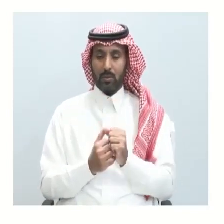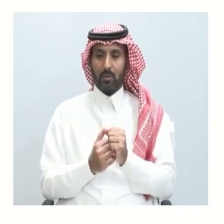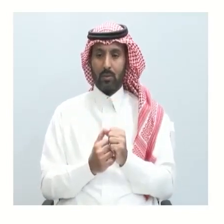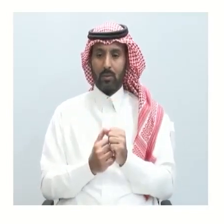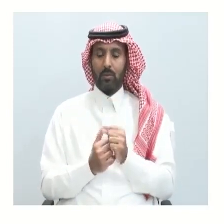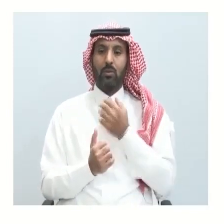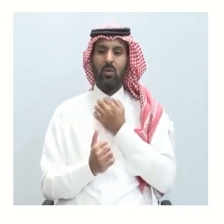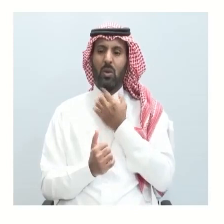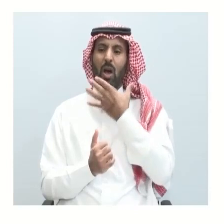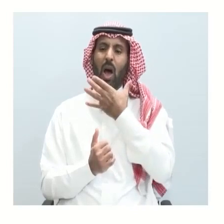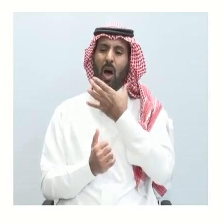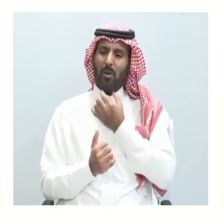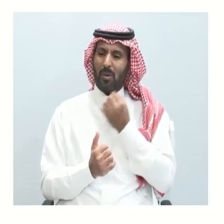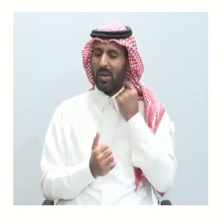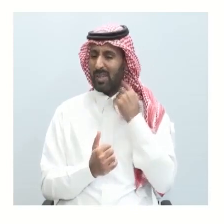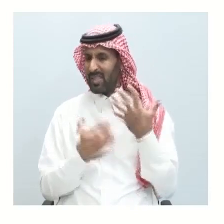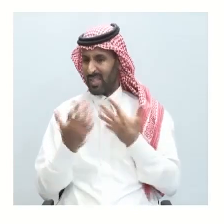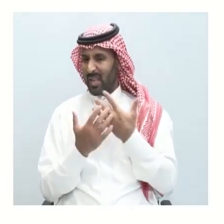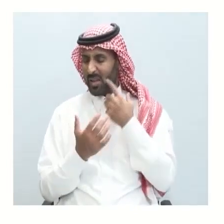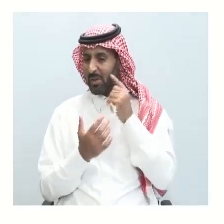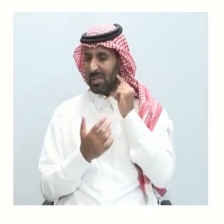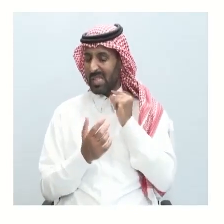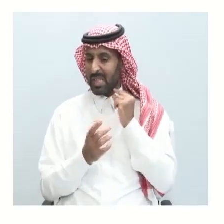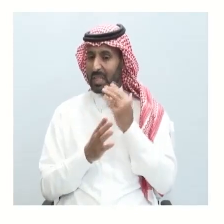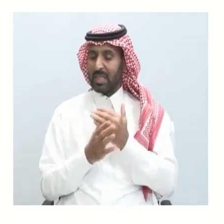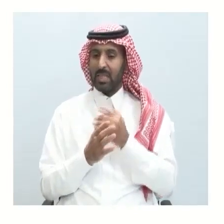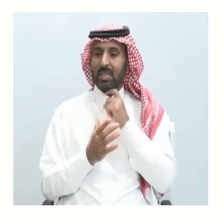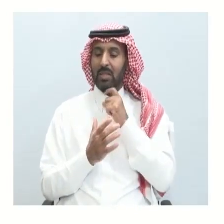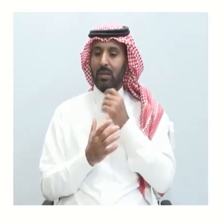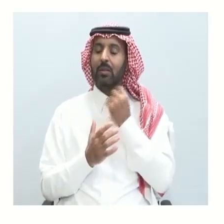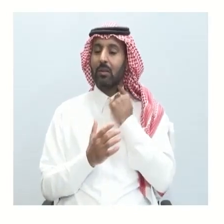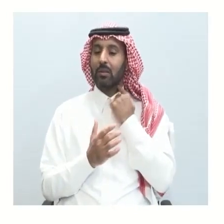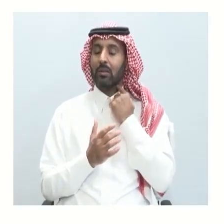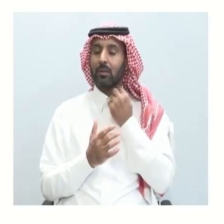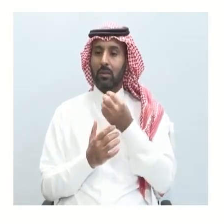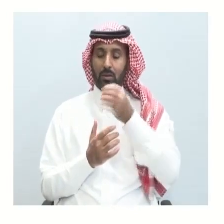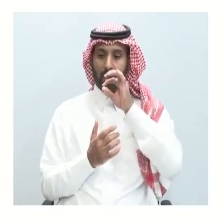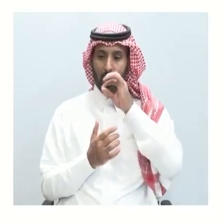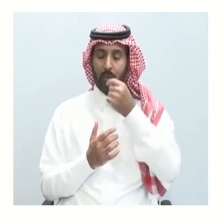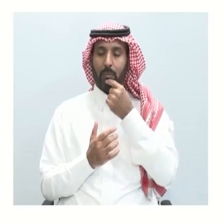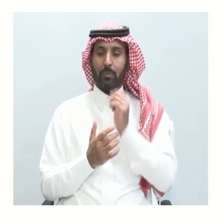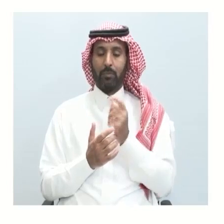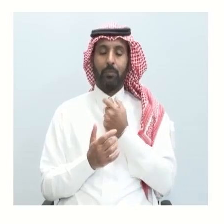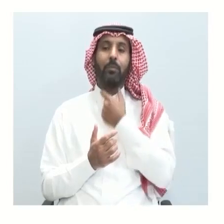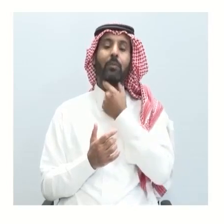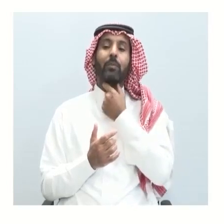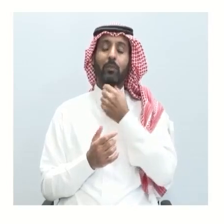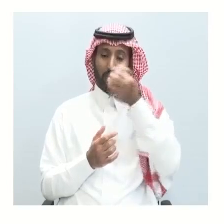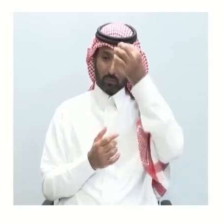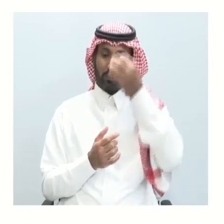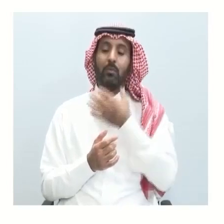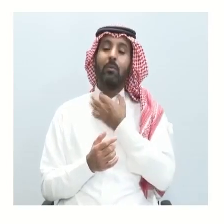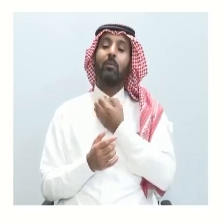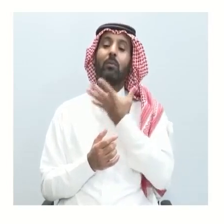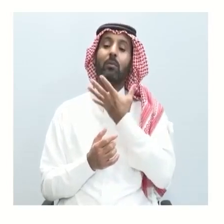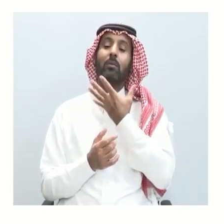الغدة الدرقية؟ نشاط أو خمول، أحسنتم. عندما يتناوله المريض ماذا تعمل؟ تعمل إشعاعات